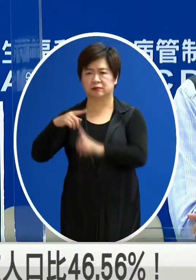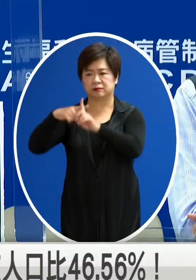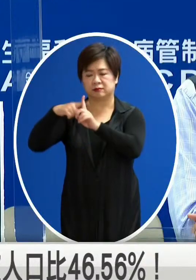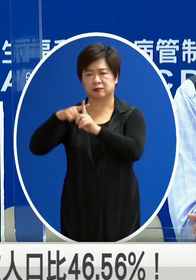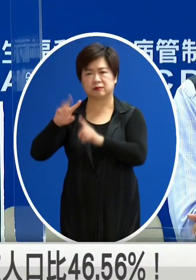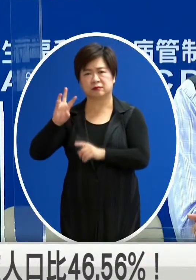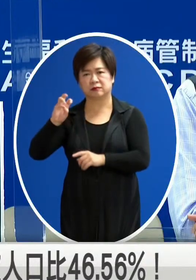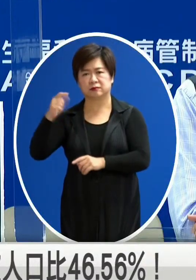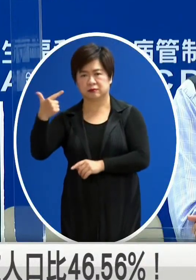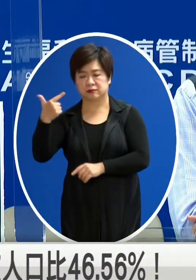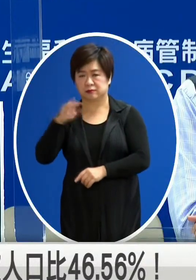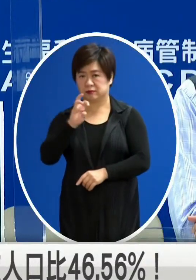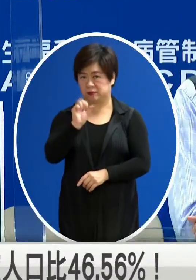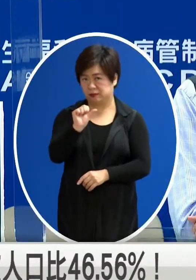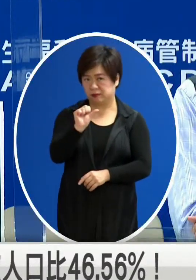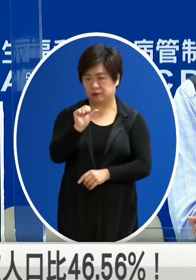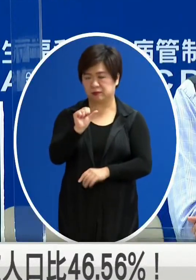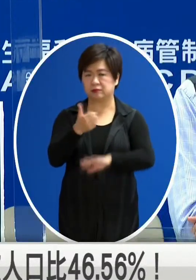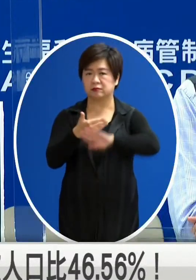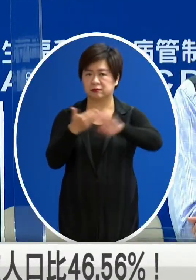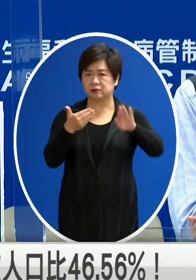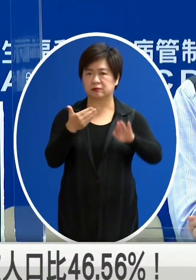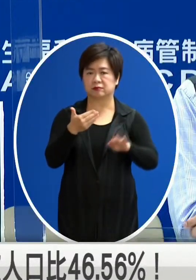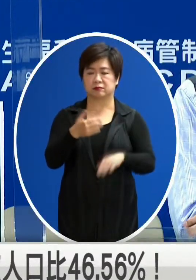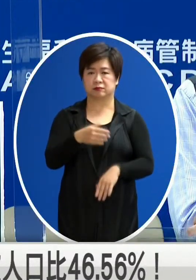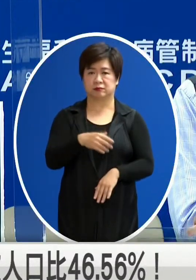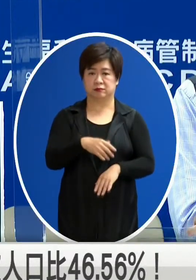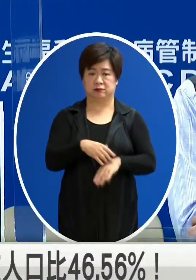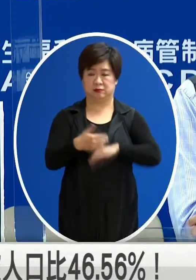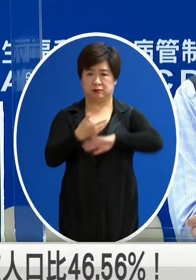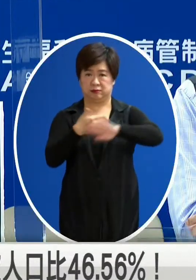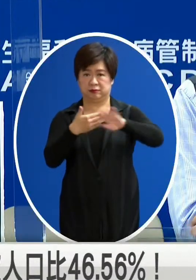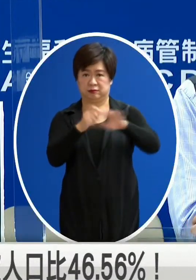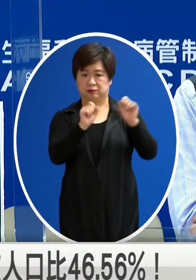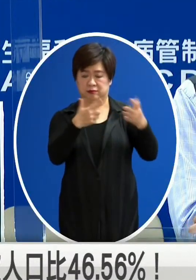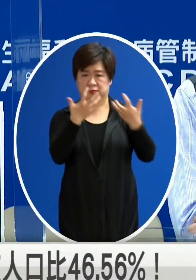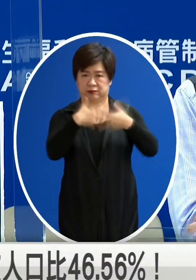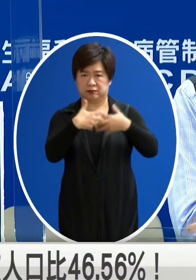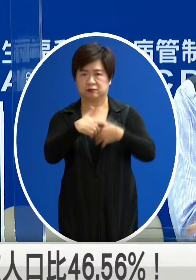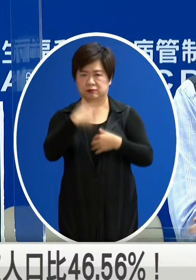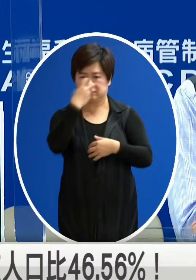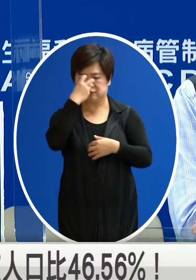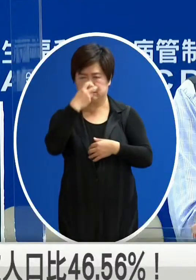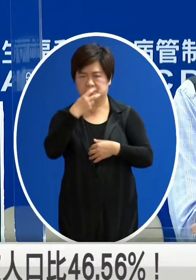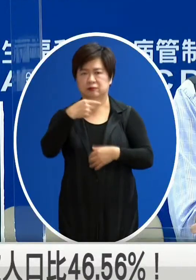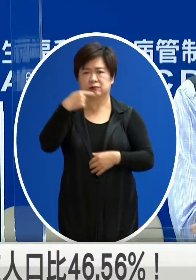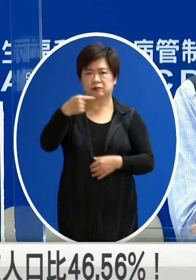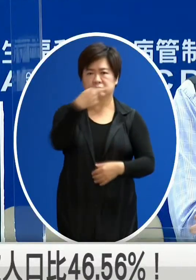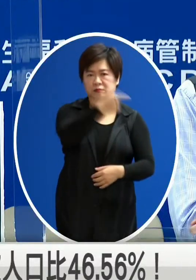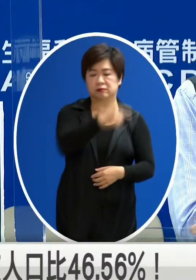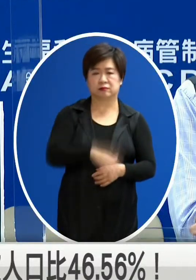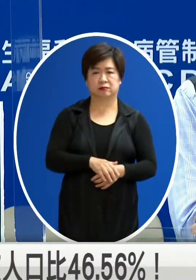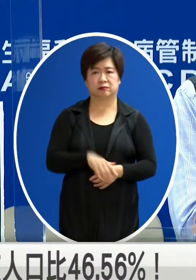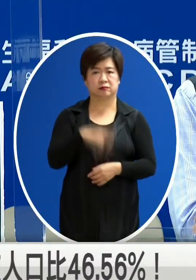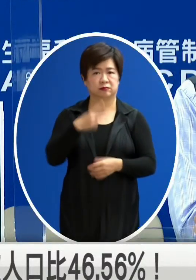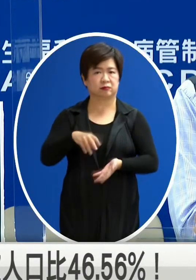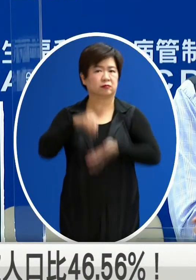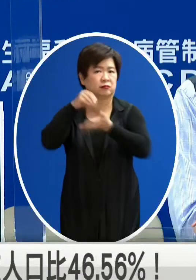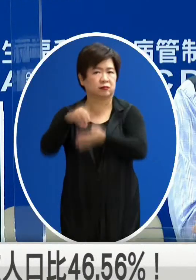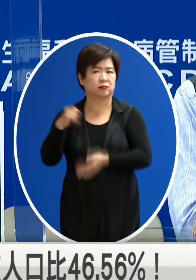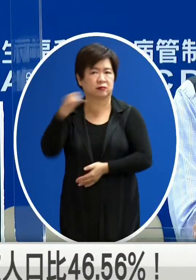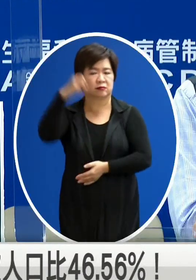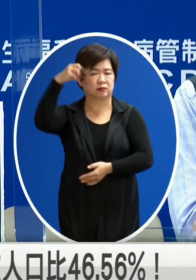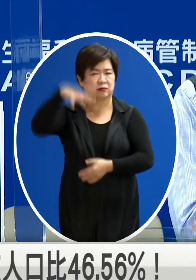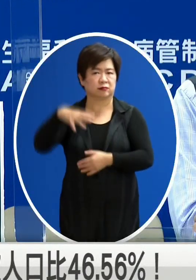是36跟35，那另外用其他不同的两个机器验的是阴性。那到昆阳，我们再仔细